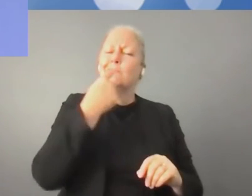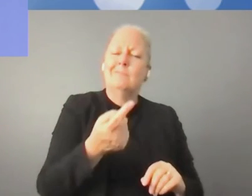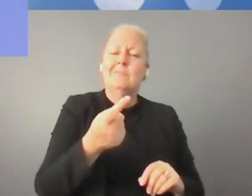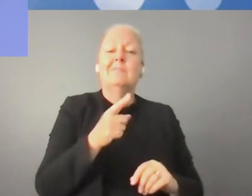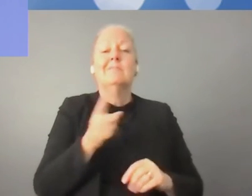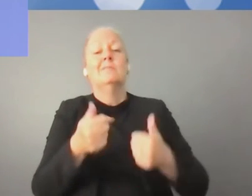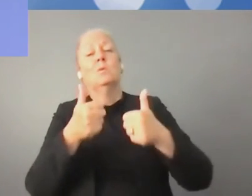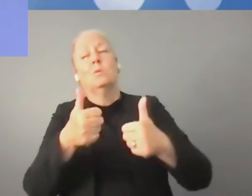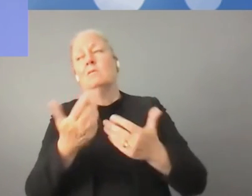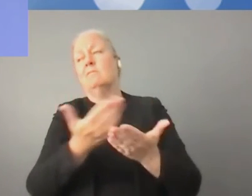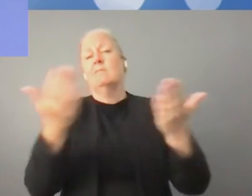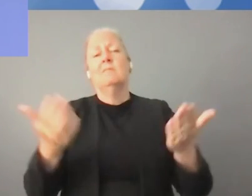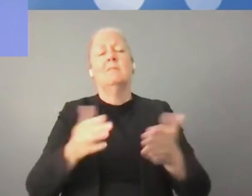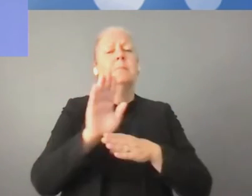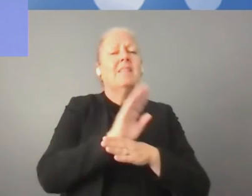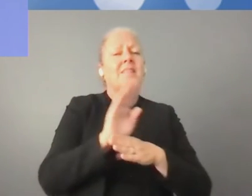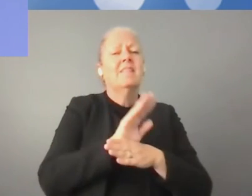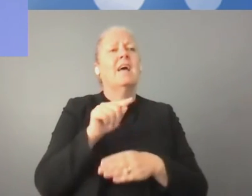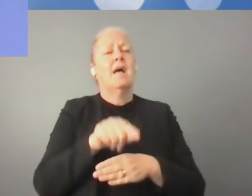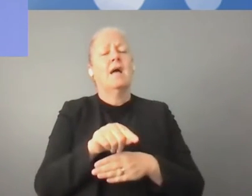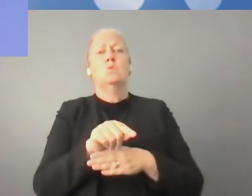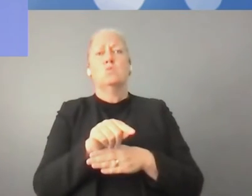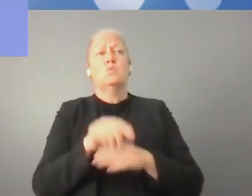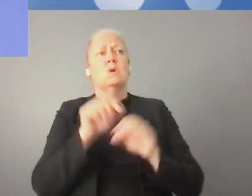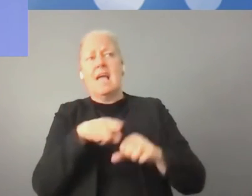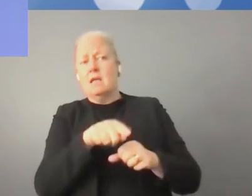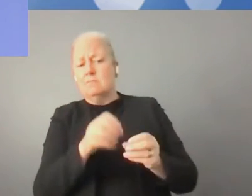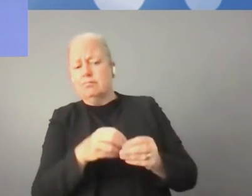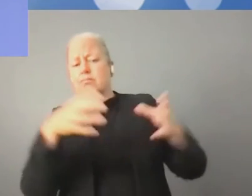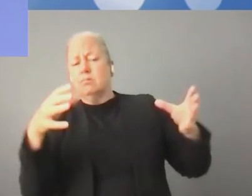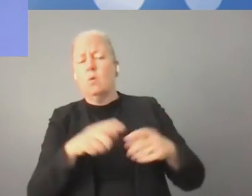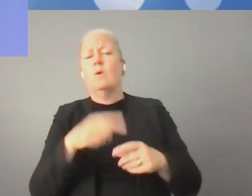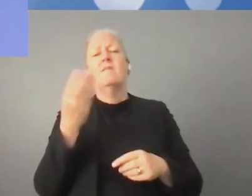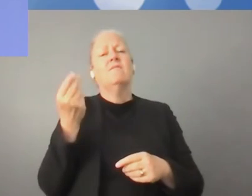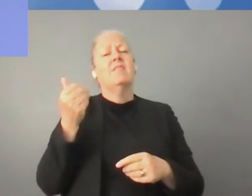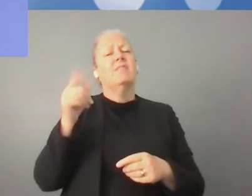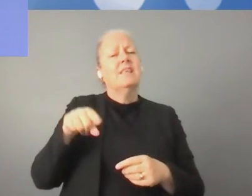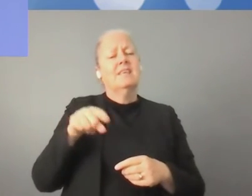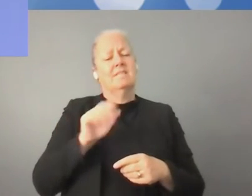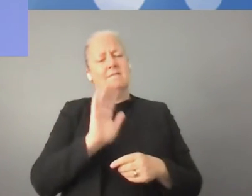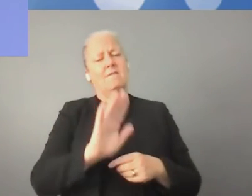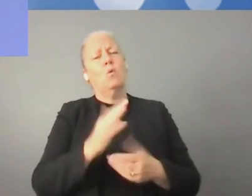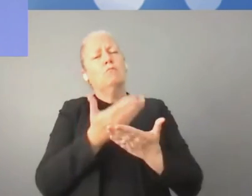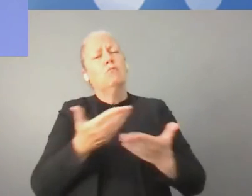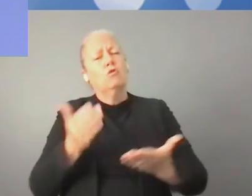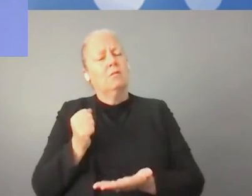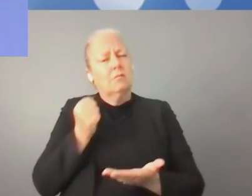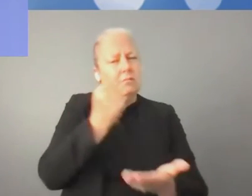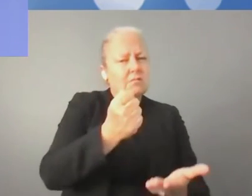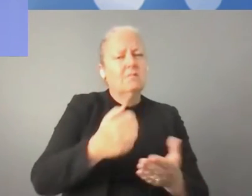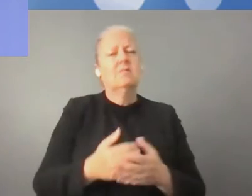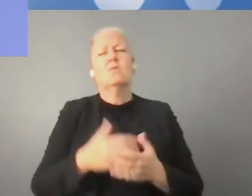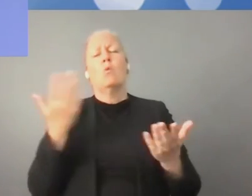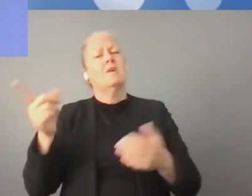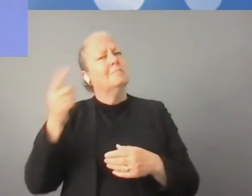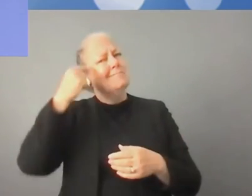противоположность стартапам, потому что они являются уже признанными предприятиями, которые уже свое время на рынке